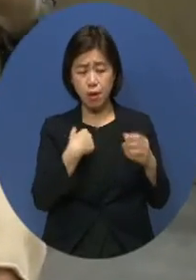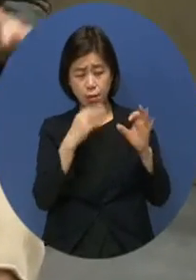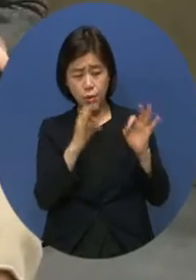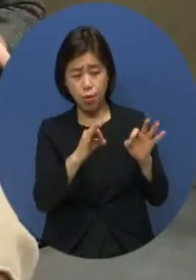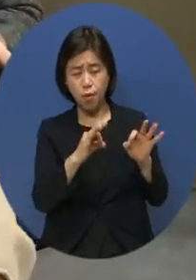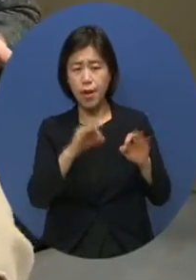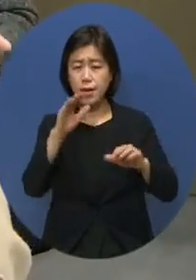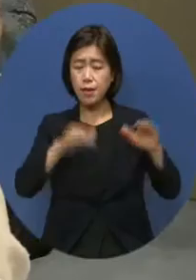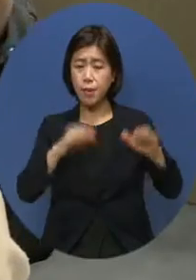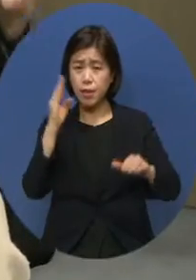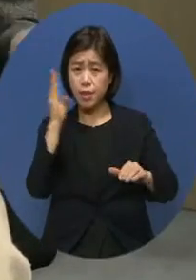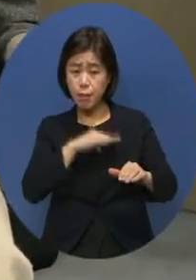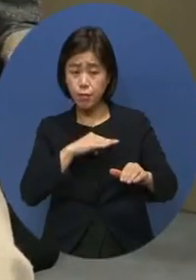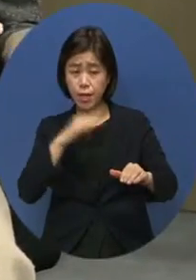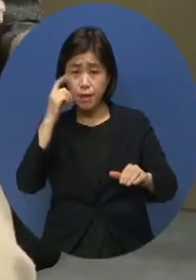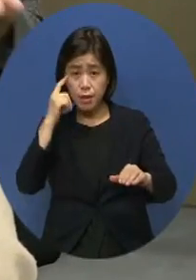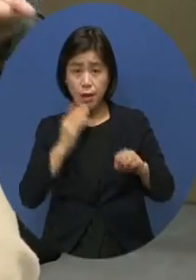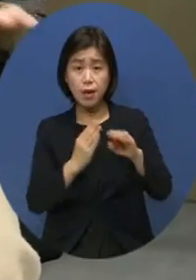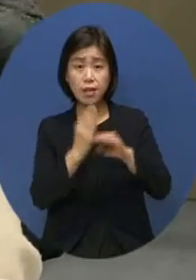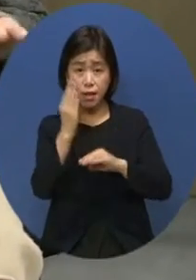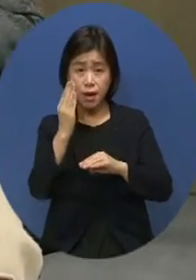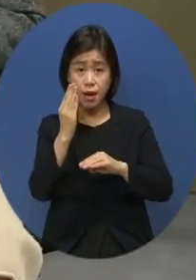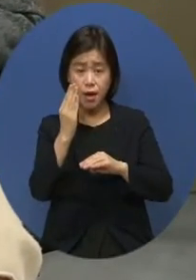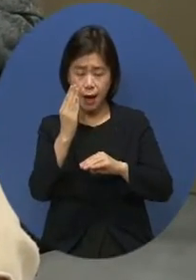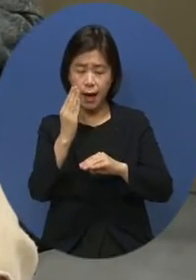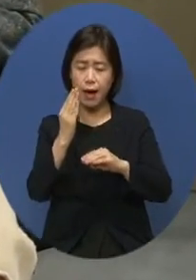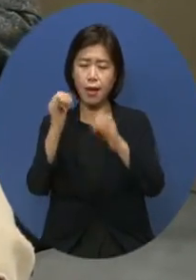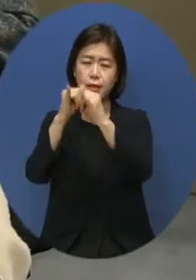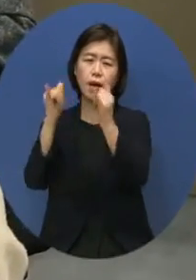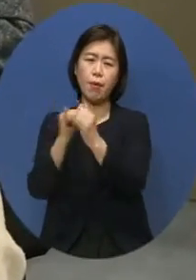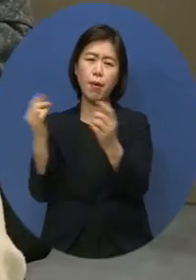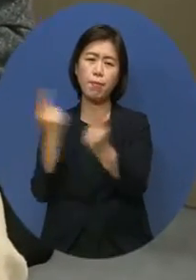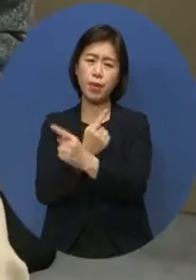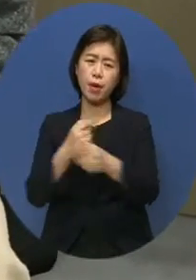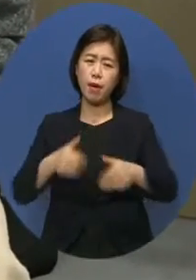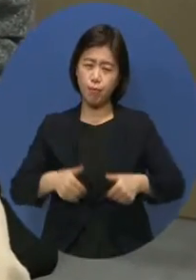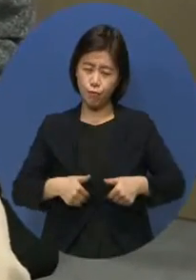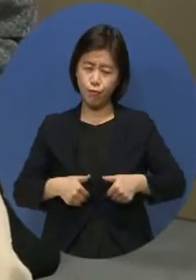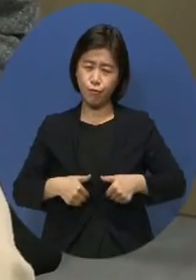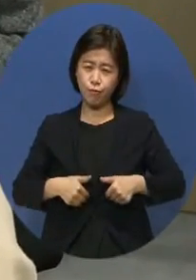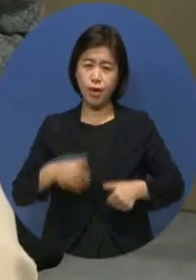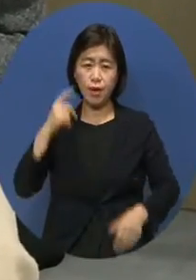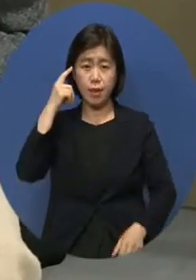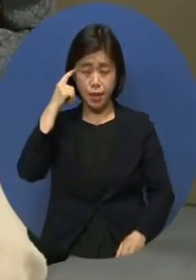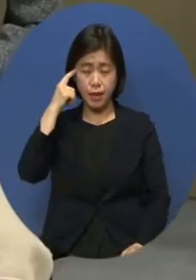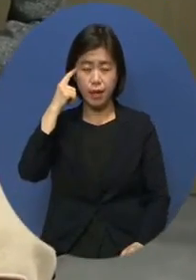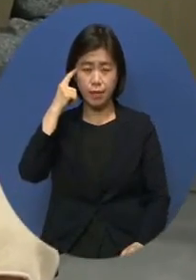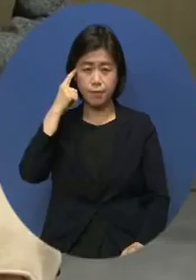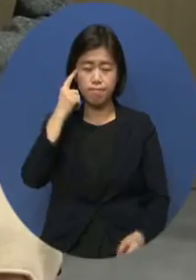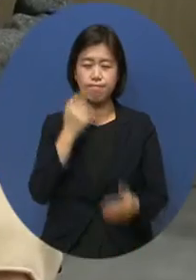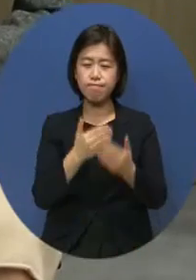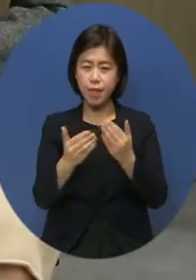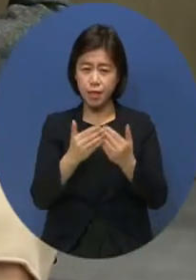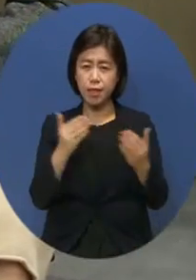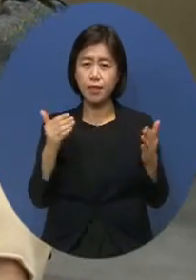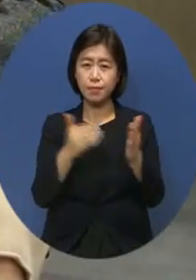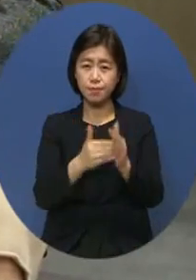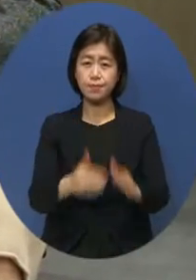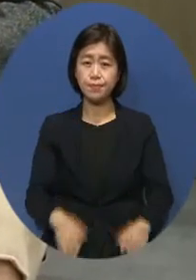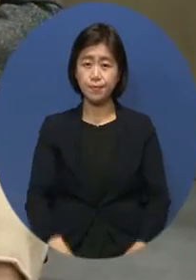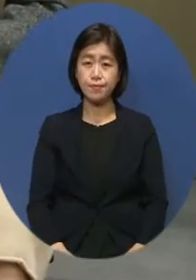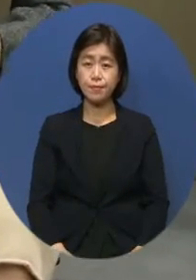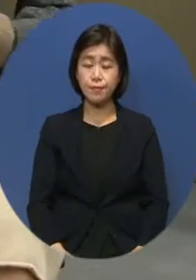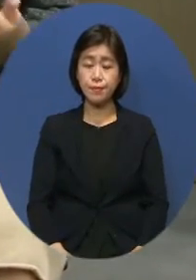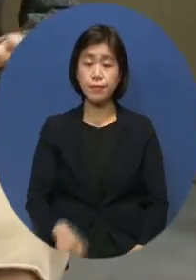생각하는 것 이상으로 어떤 행동을 통해서 사회를 변화시켜야 되는 거다라는 생각을 이제 경험으로 하게 됐었던 거죠.